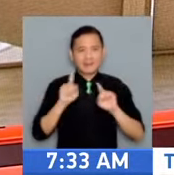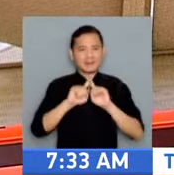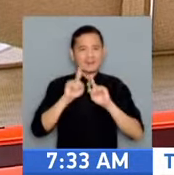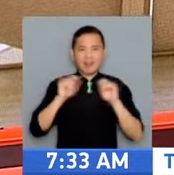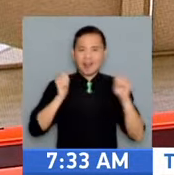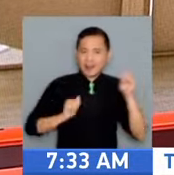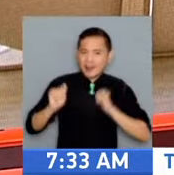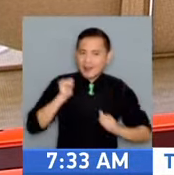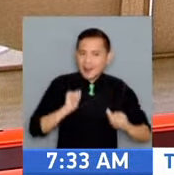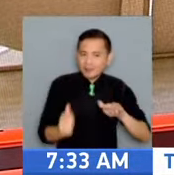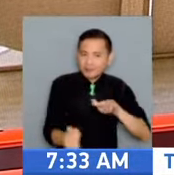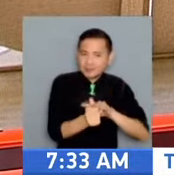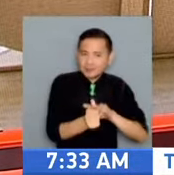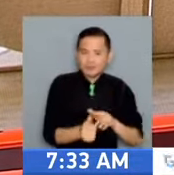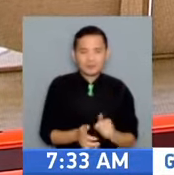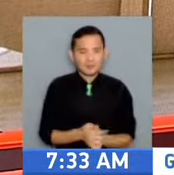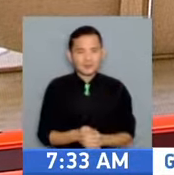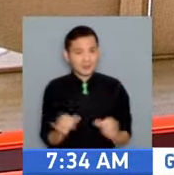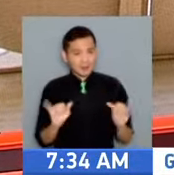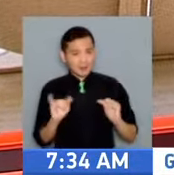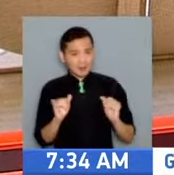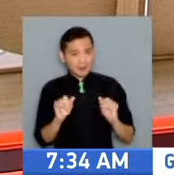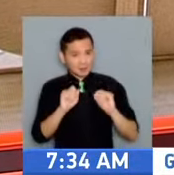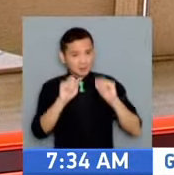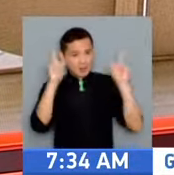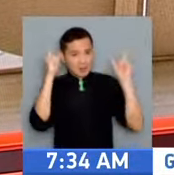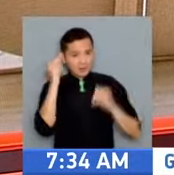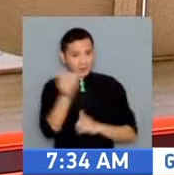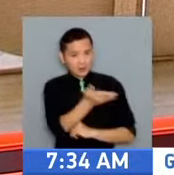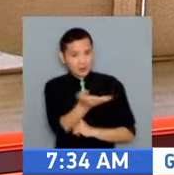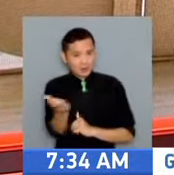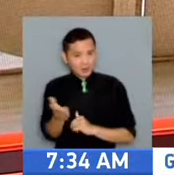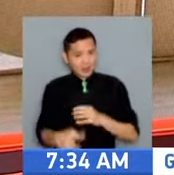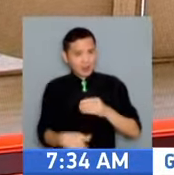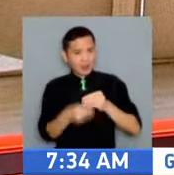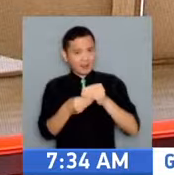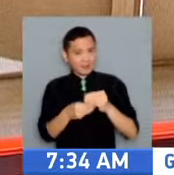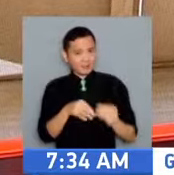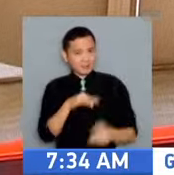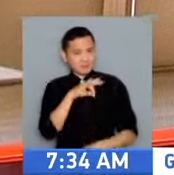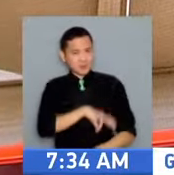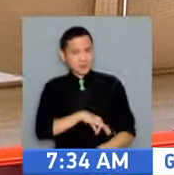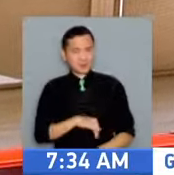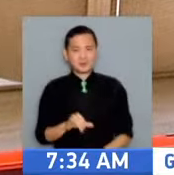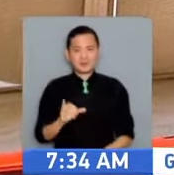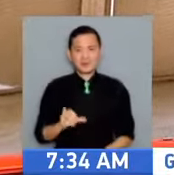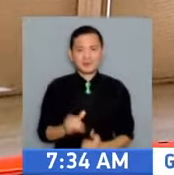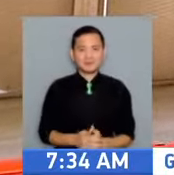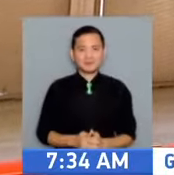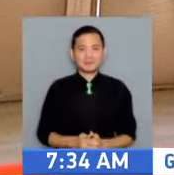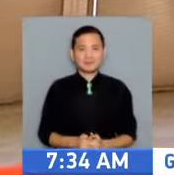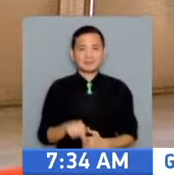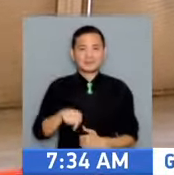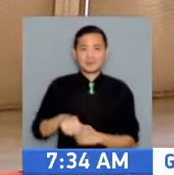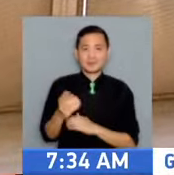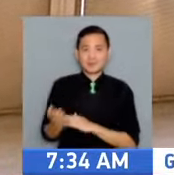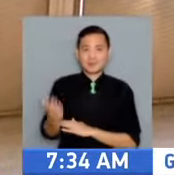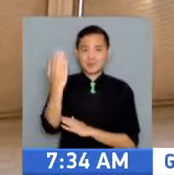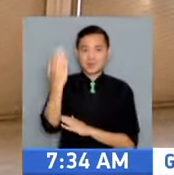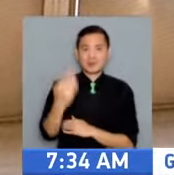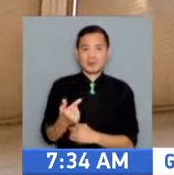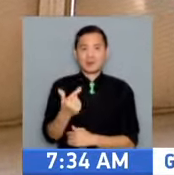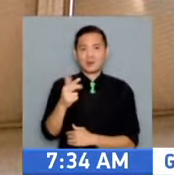bonus na surpresa pa yan, mga Kapusa. Kami ni Tita Susan kasama dyan. Diba mali nyo, biglang sumulpot yung dalawa. And this morning, ang bandang Grace Note Live